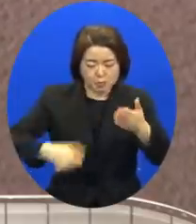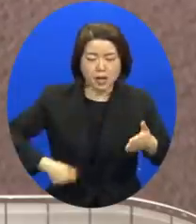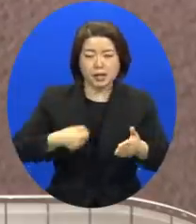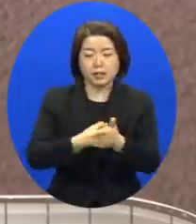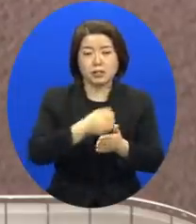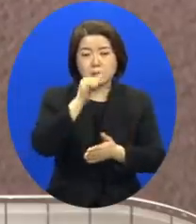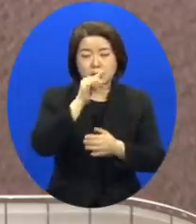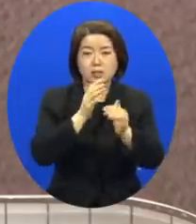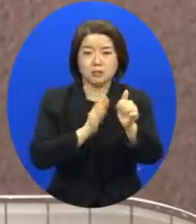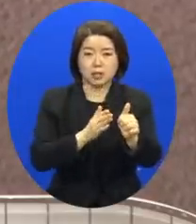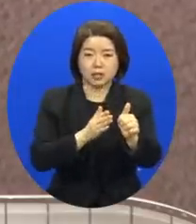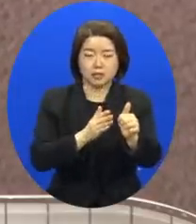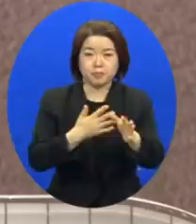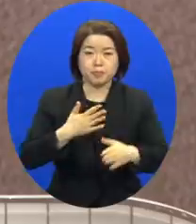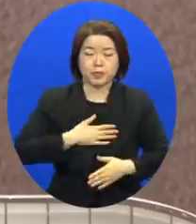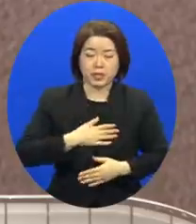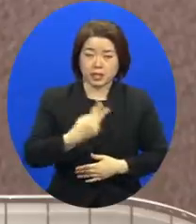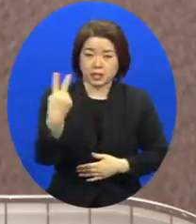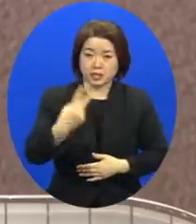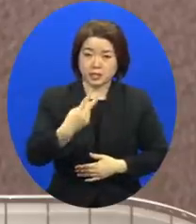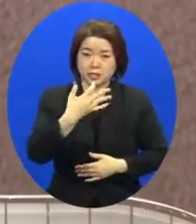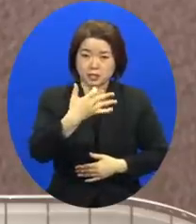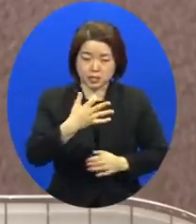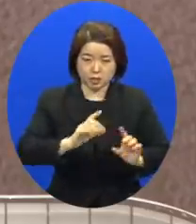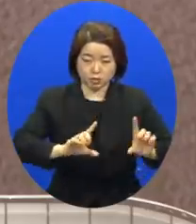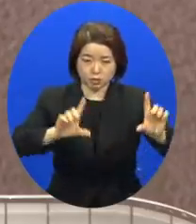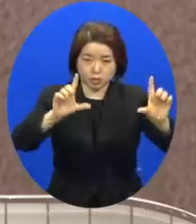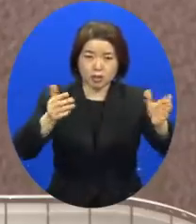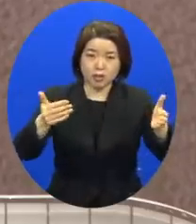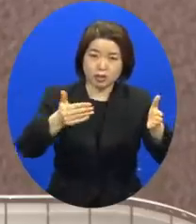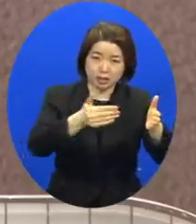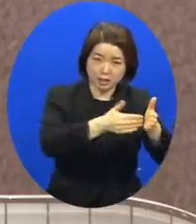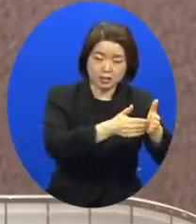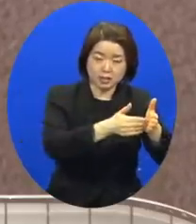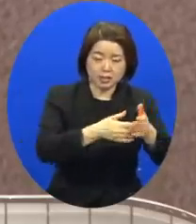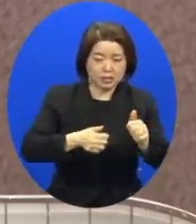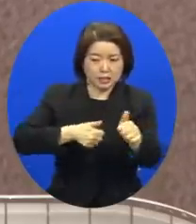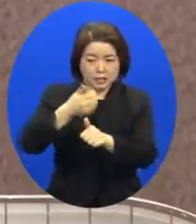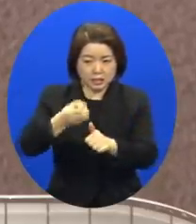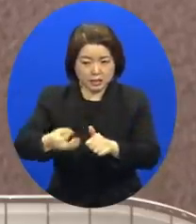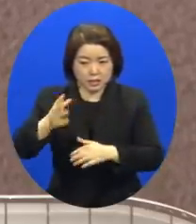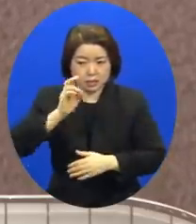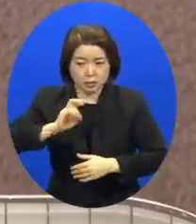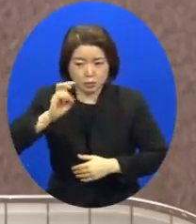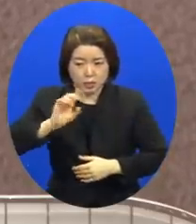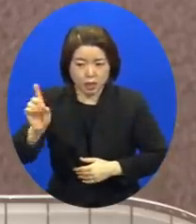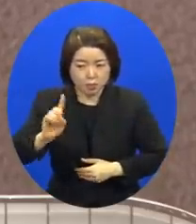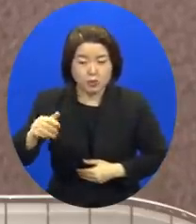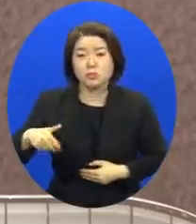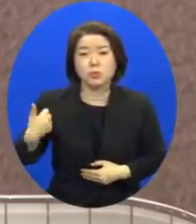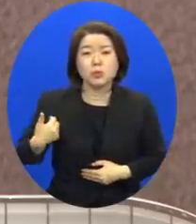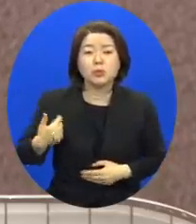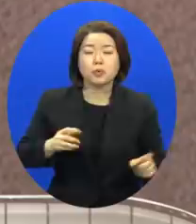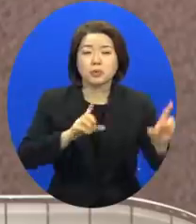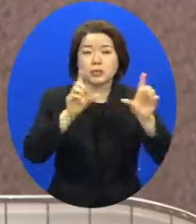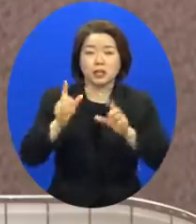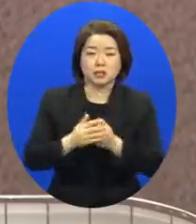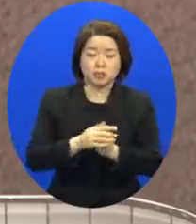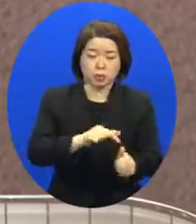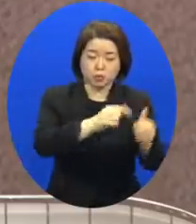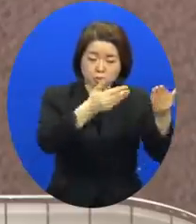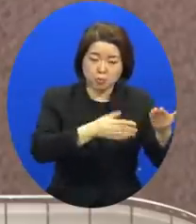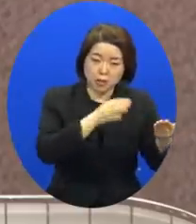제가 2019년까지 는 승리의 노래가 뭔지를 모르고 살았어 구원은 받았지만